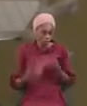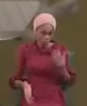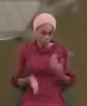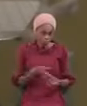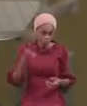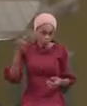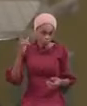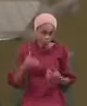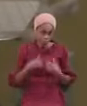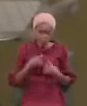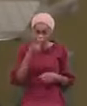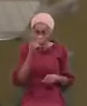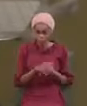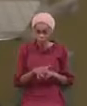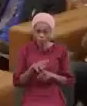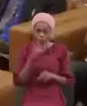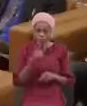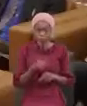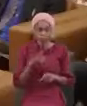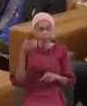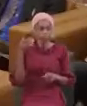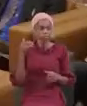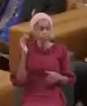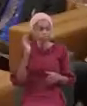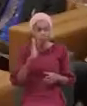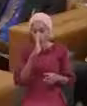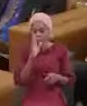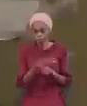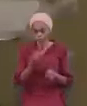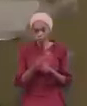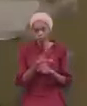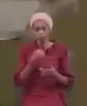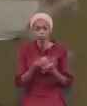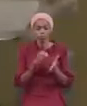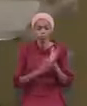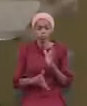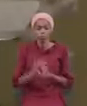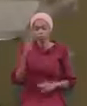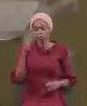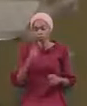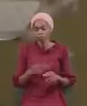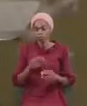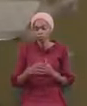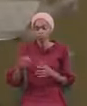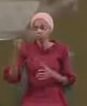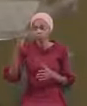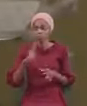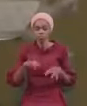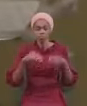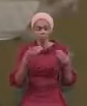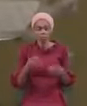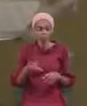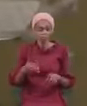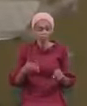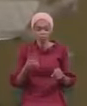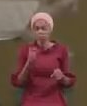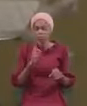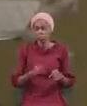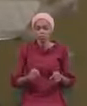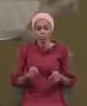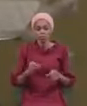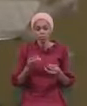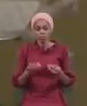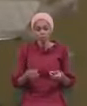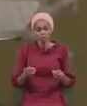de Jésus il a donné la terre le pays tel qu'il l'a promis die